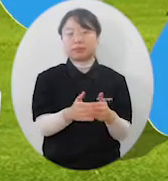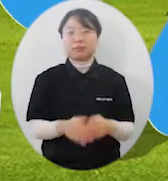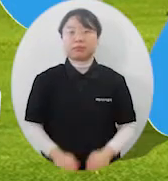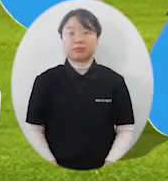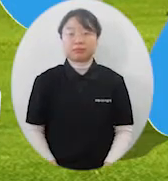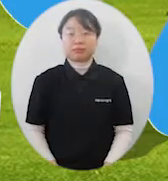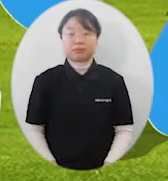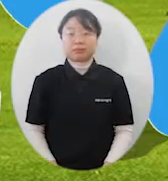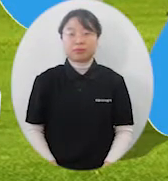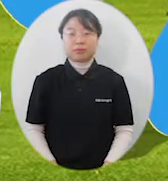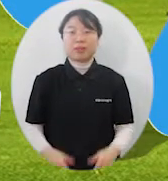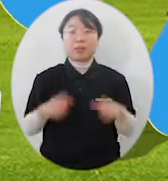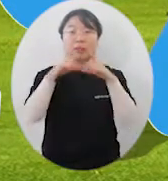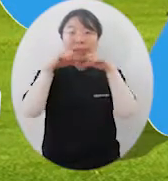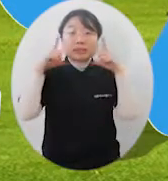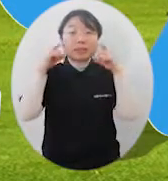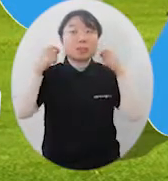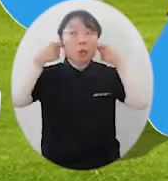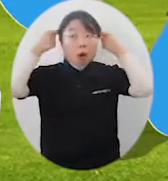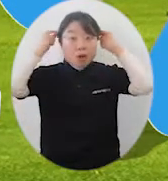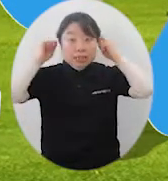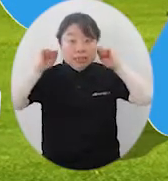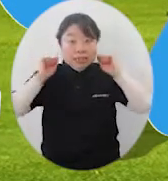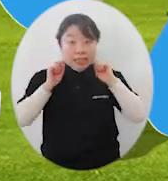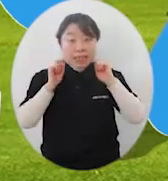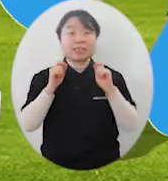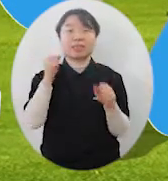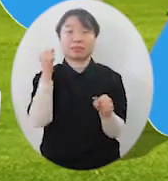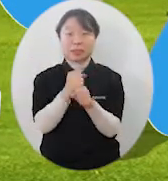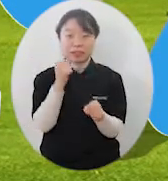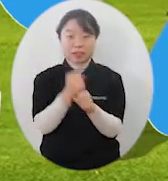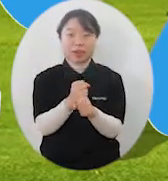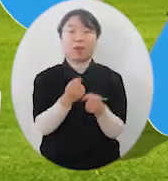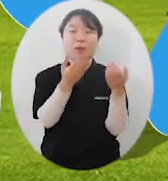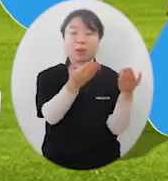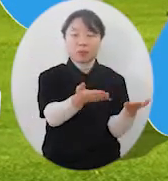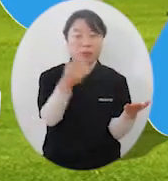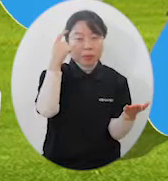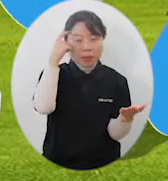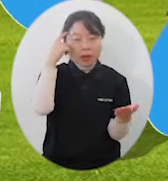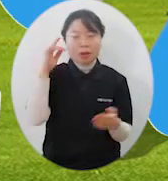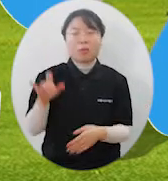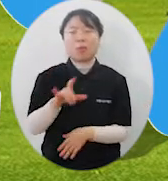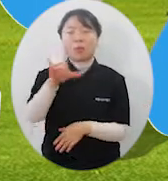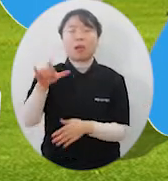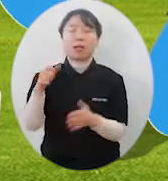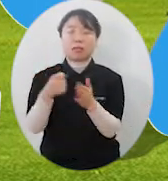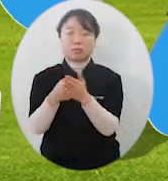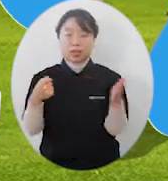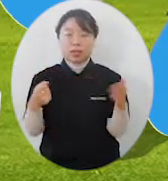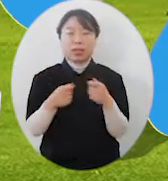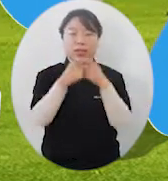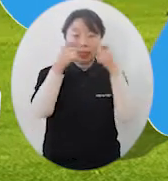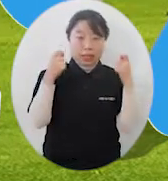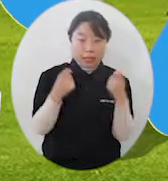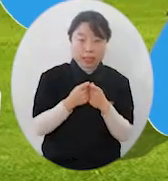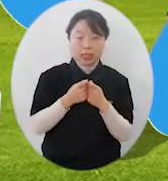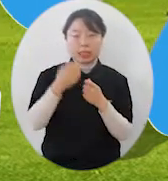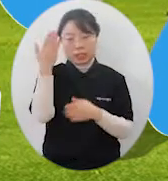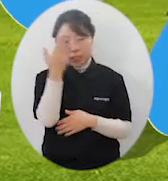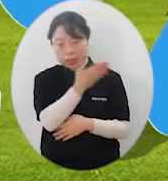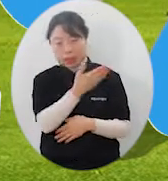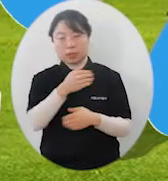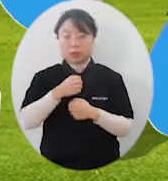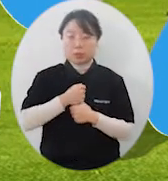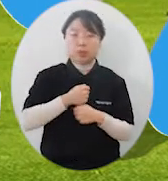생활개선회 회원들은 마스크 목걸이를 전달하면서 장기화되고 있는 코로나19 극복을 위한 개인위생관리 및 마스크 착용